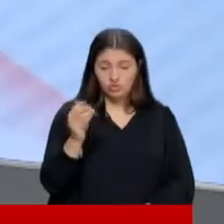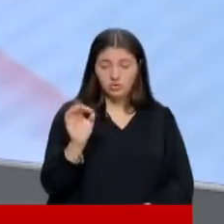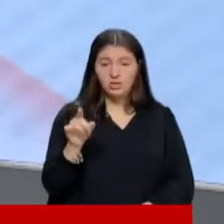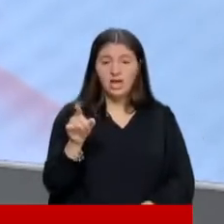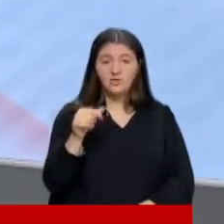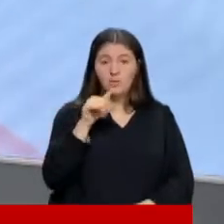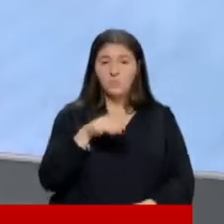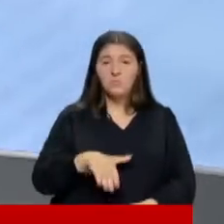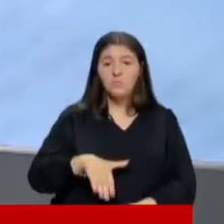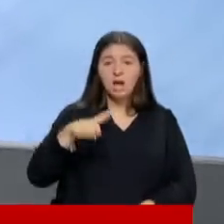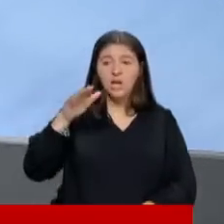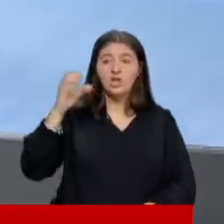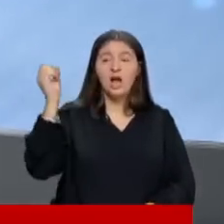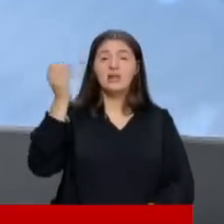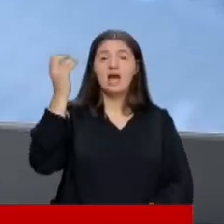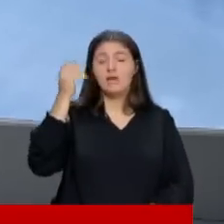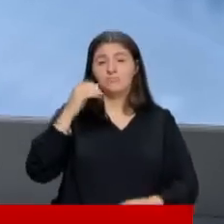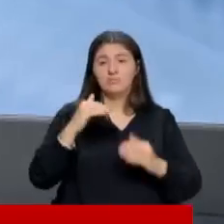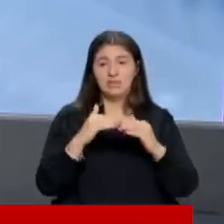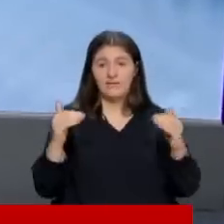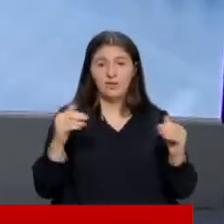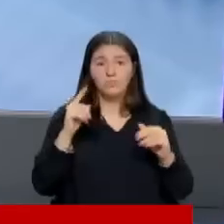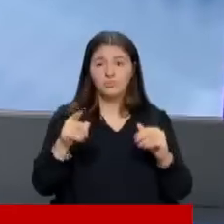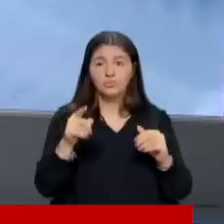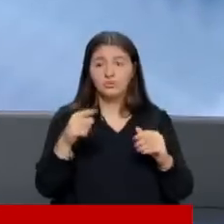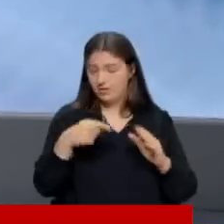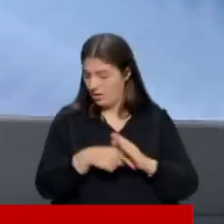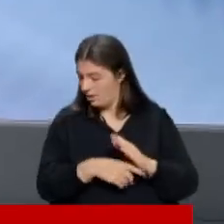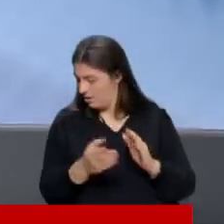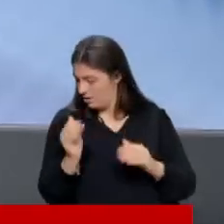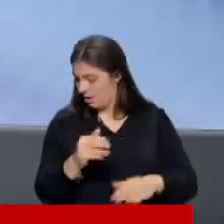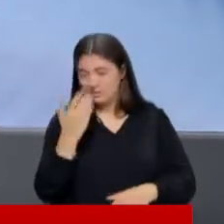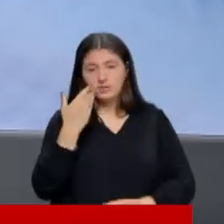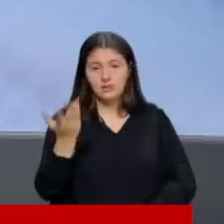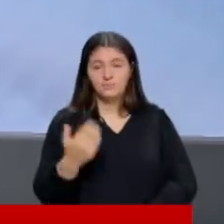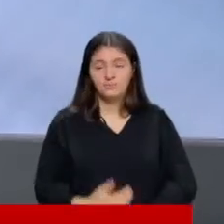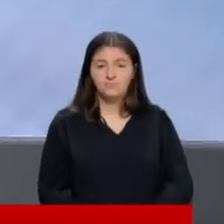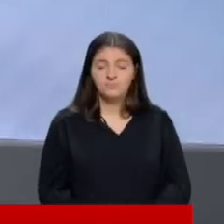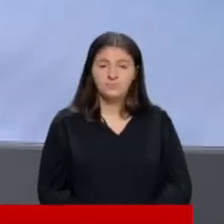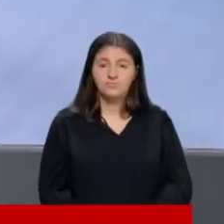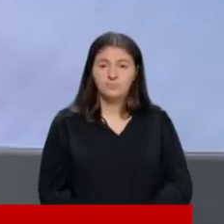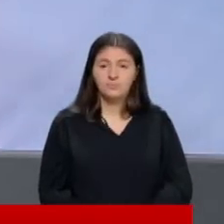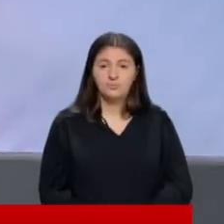barajlardaki alarm seviyesi bunun da detayı gelsin ekranlarınıza